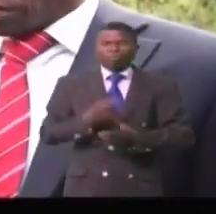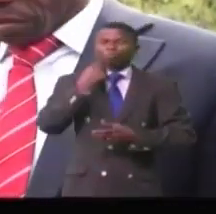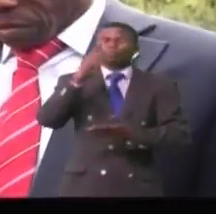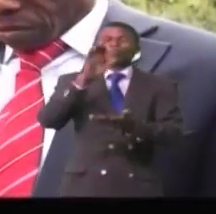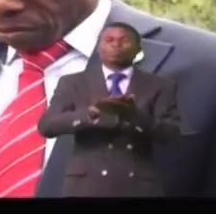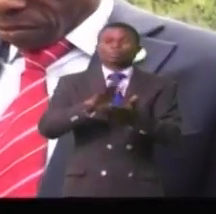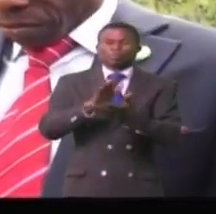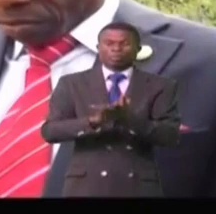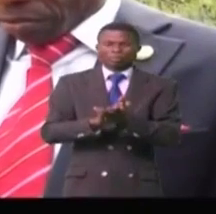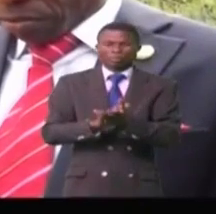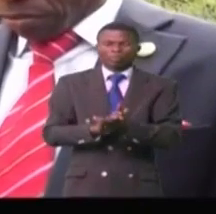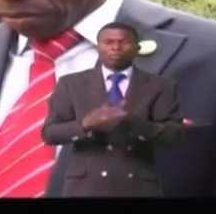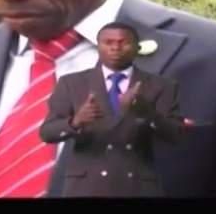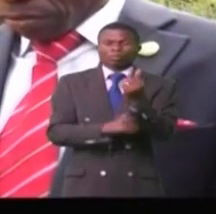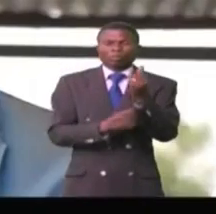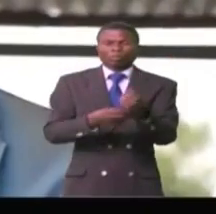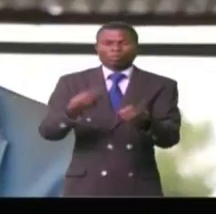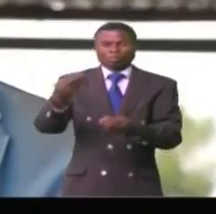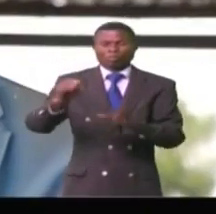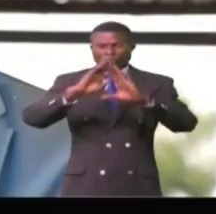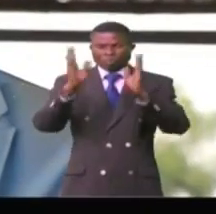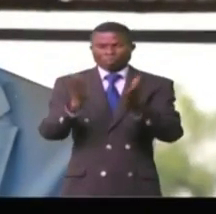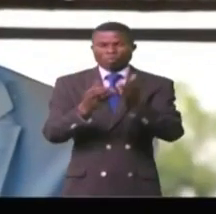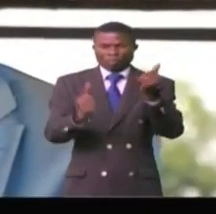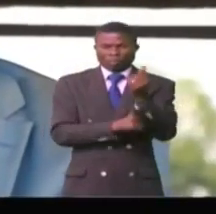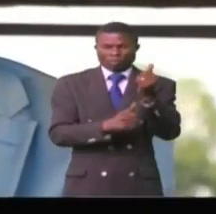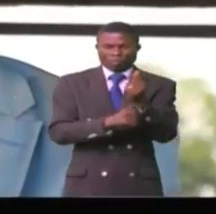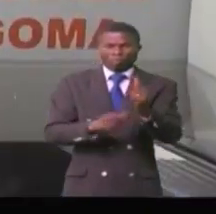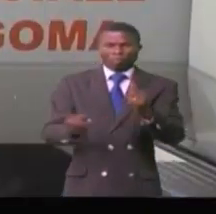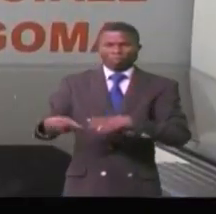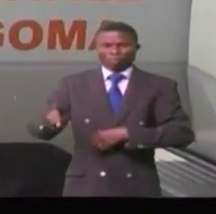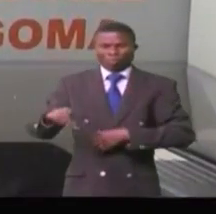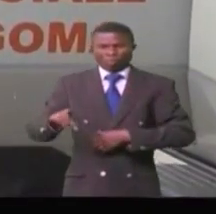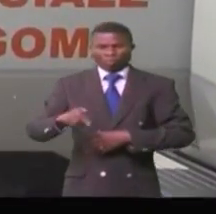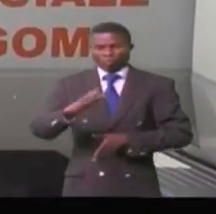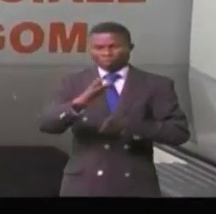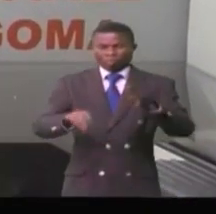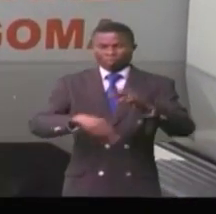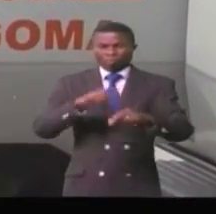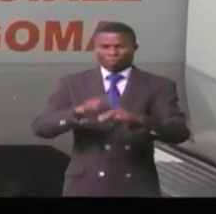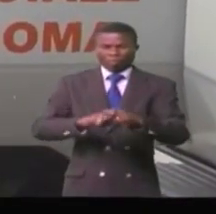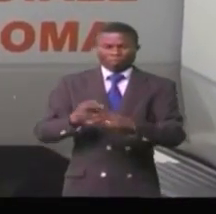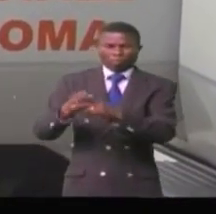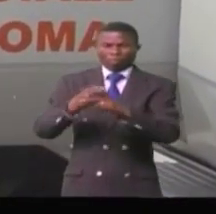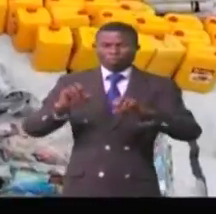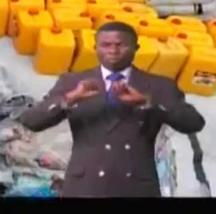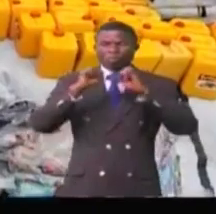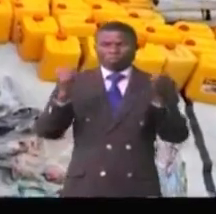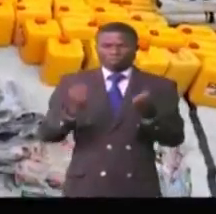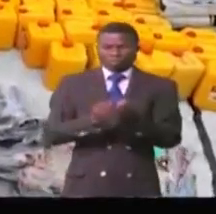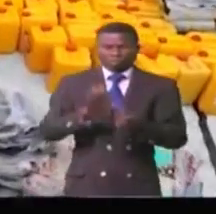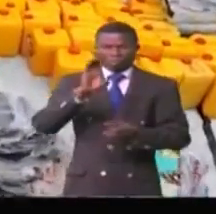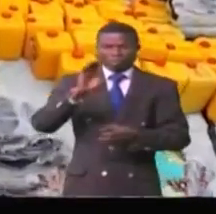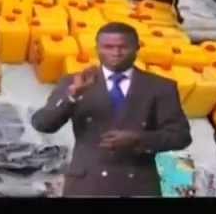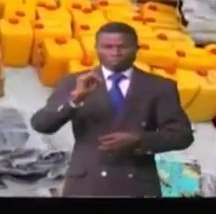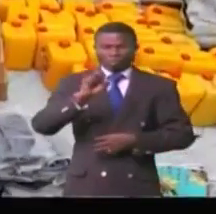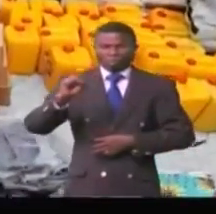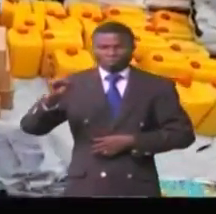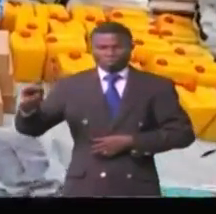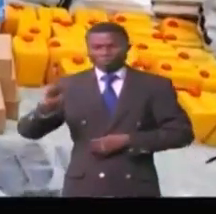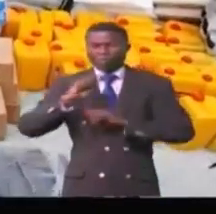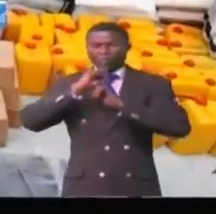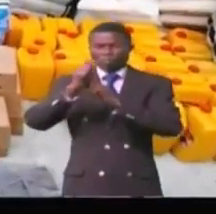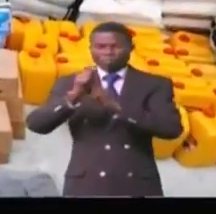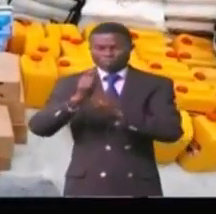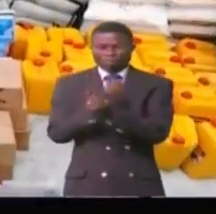remercié leurs bénéficiaires et toute l'équipe de la direction provinciale de la Caisse nationale de sécurité sociale, CNSS, pour ces gestes